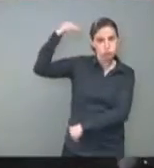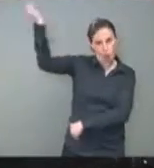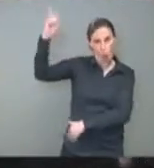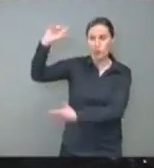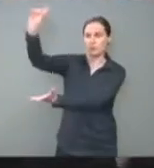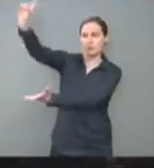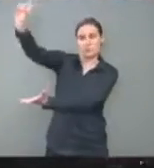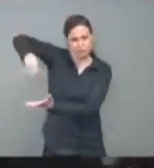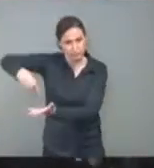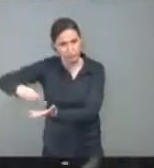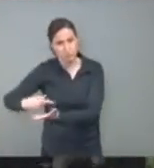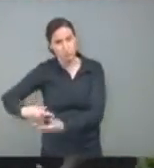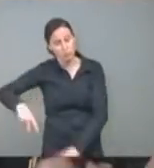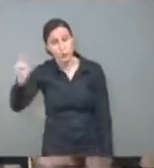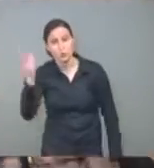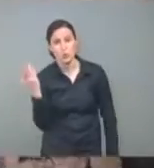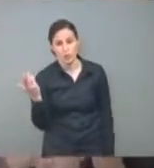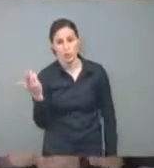Et ça,